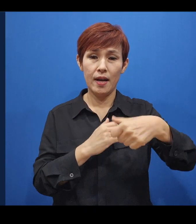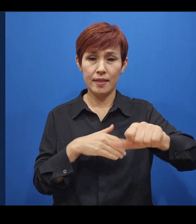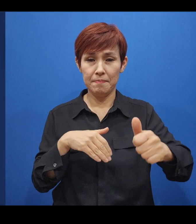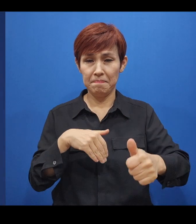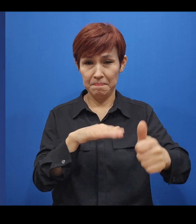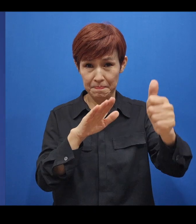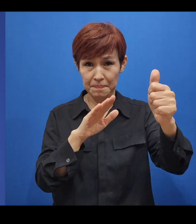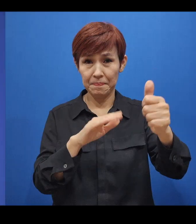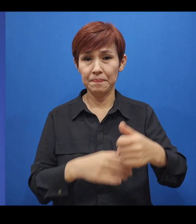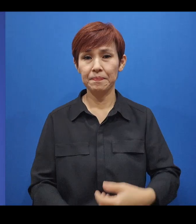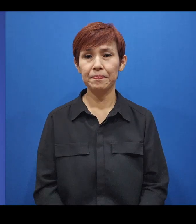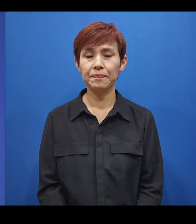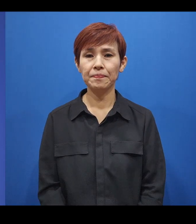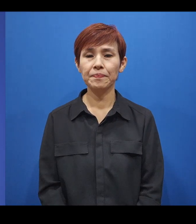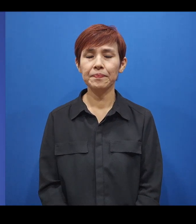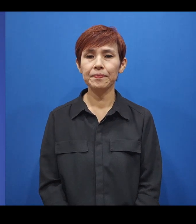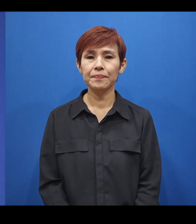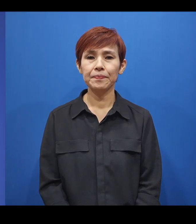보내셨습니다.